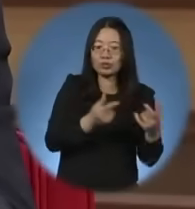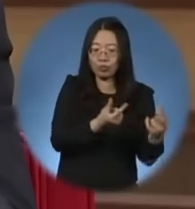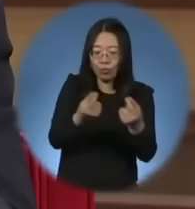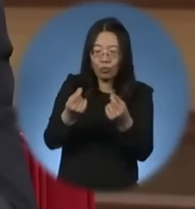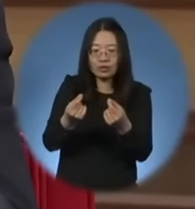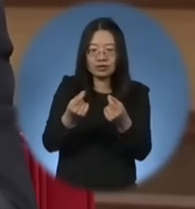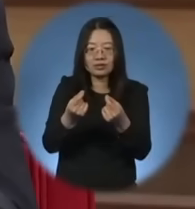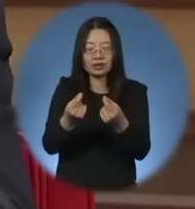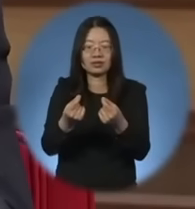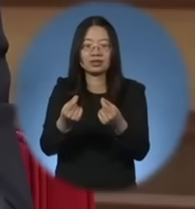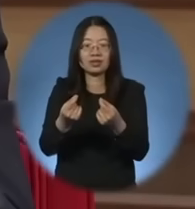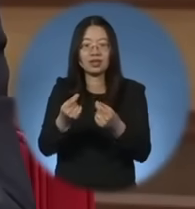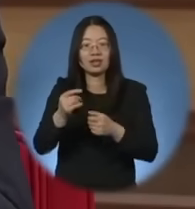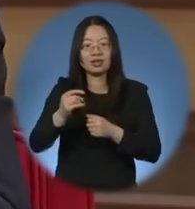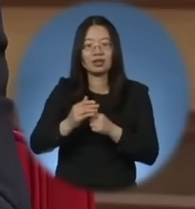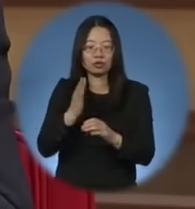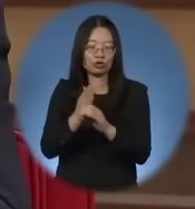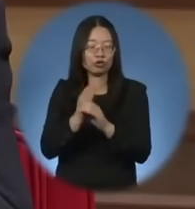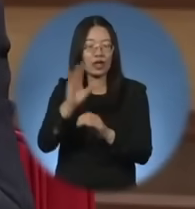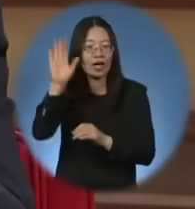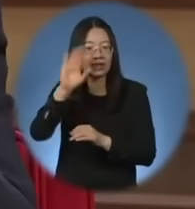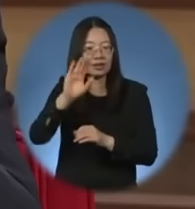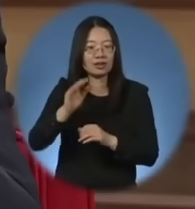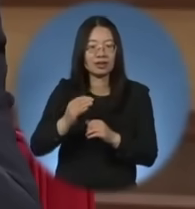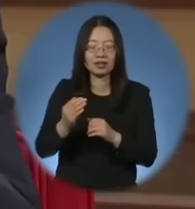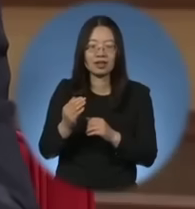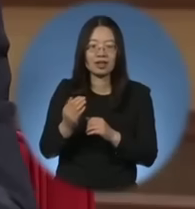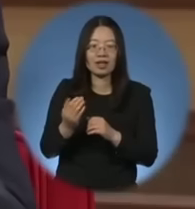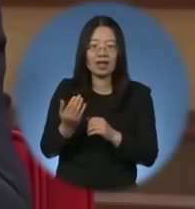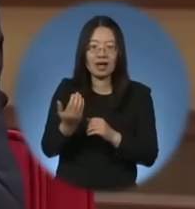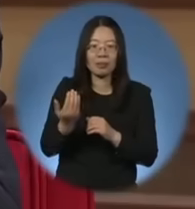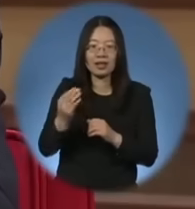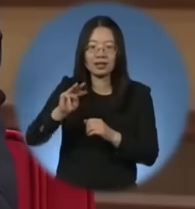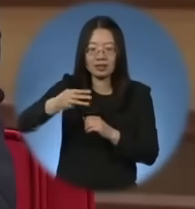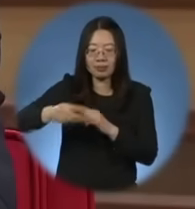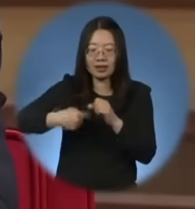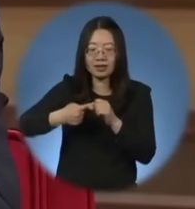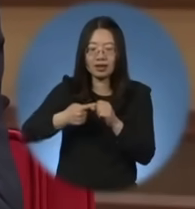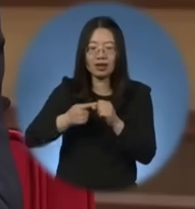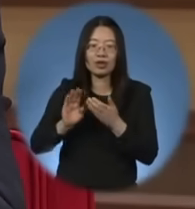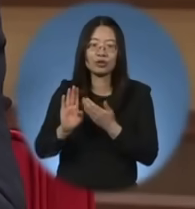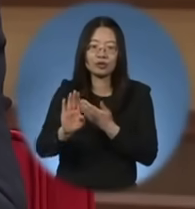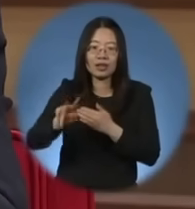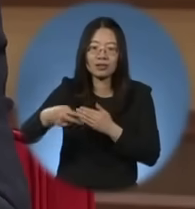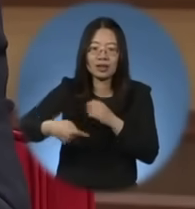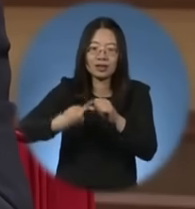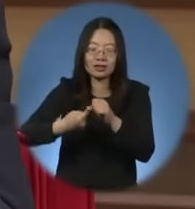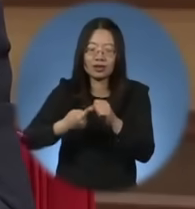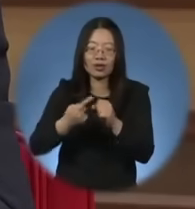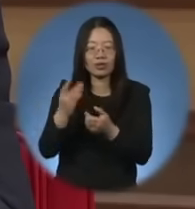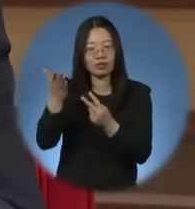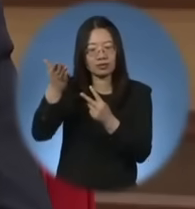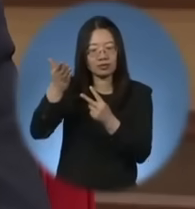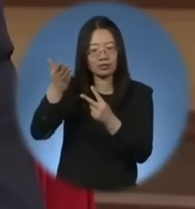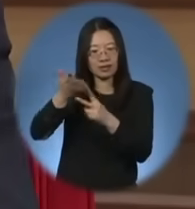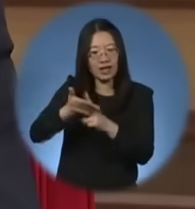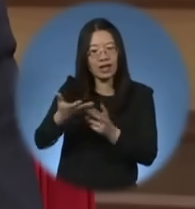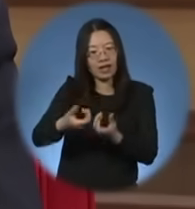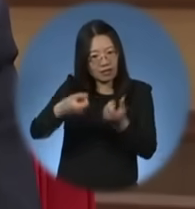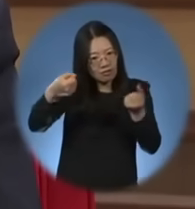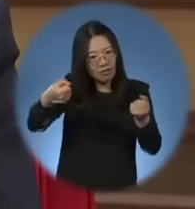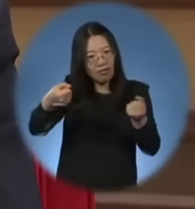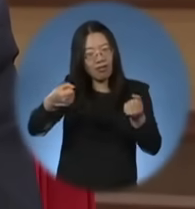이거 모두 저 앞뒤는 또 중간에 아니고 앞에 300년은 뒤에 200년은 이렇게 저 나 나누었다고